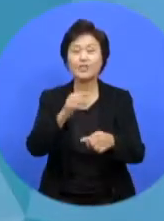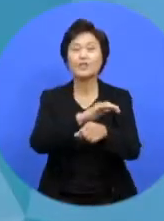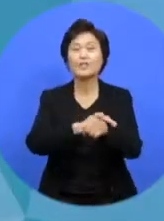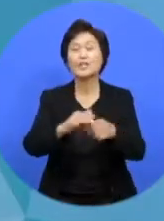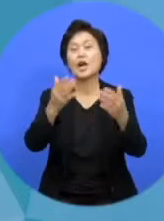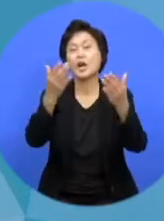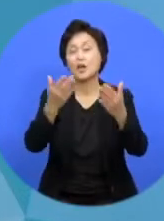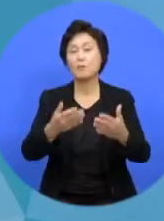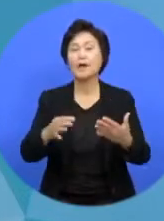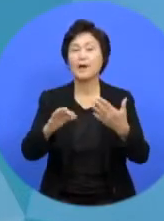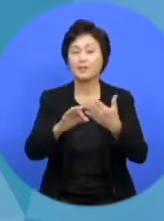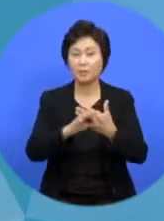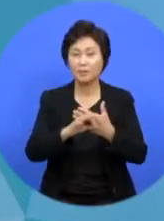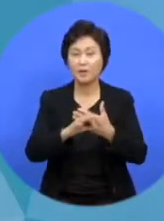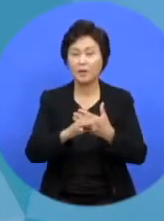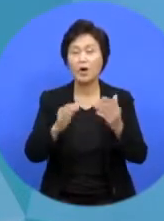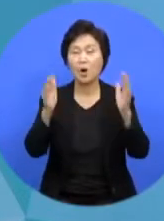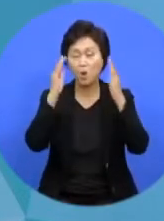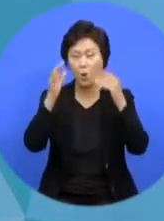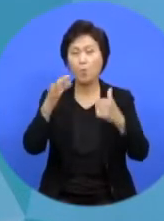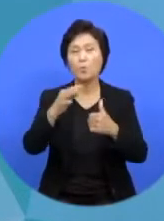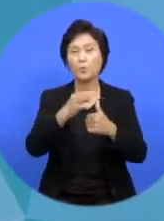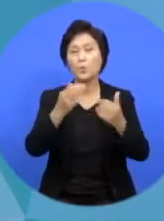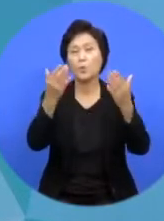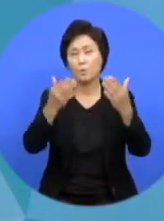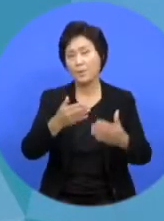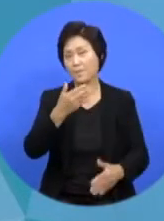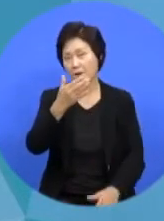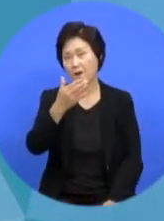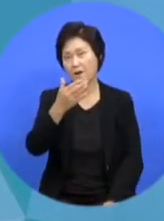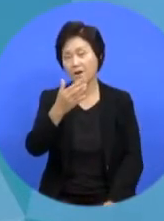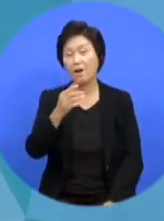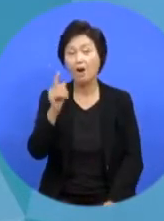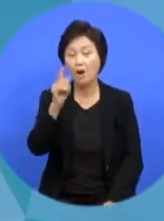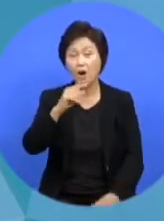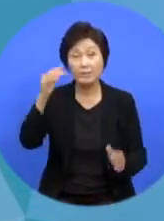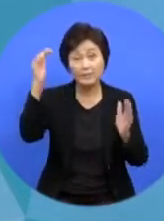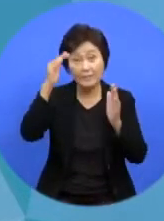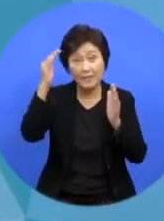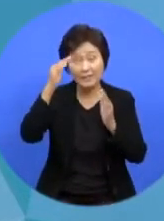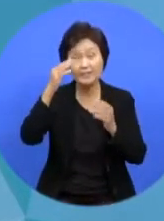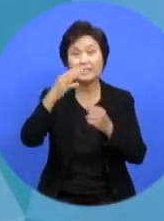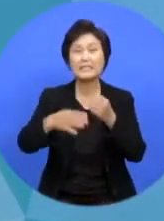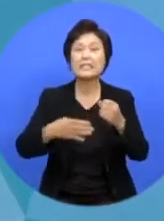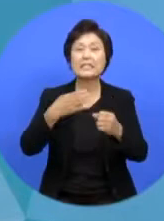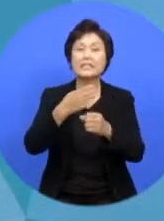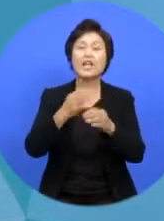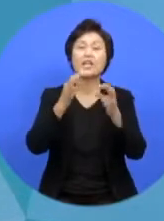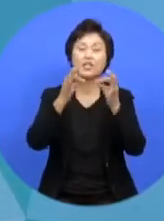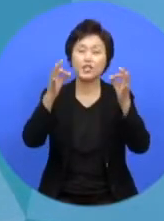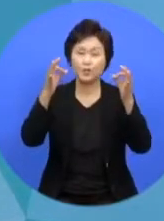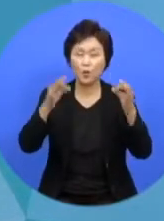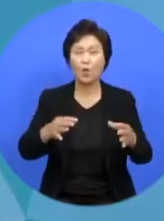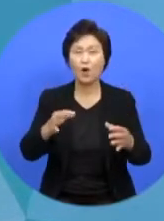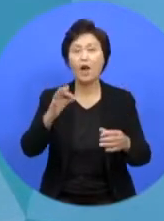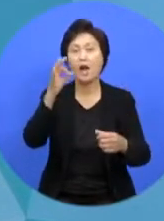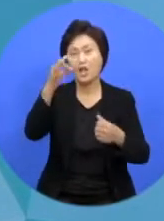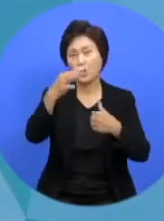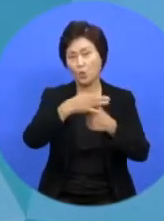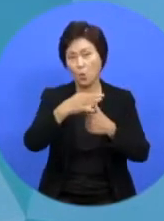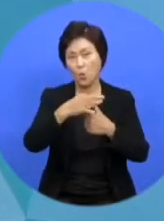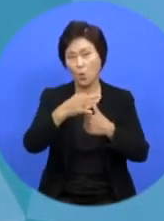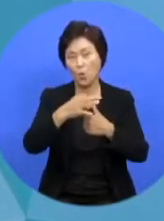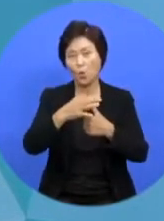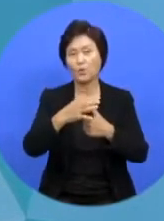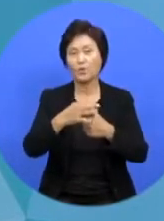대학에서 그렇지 미국 대학이나 다 외국 대학에서 네네. 어떤 학생은 4년 전액 장학금을 받았어요. 4년 전액이요?